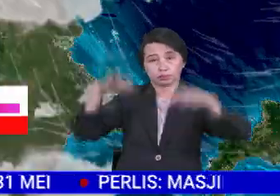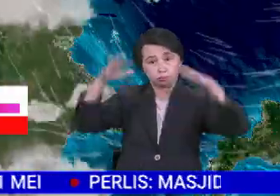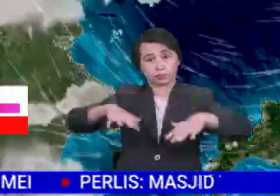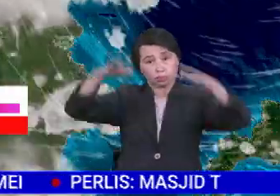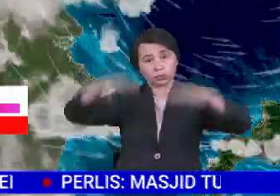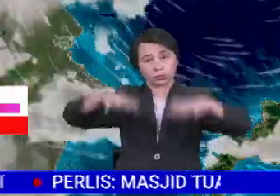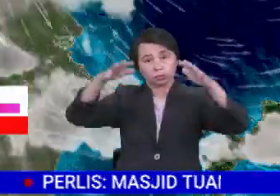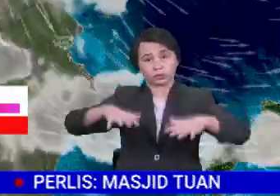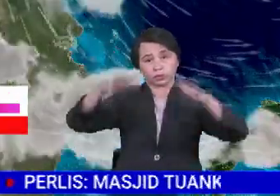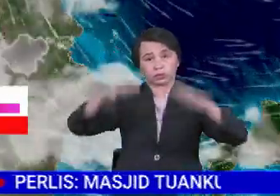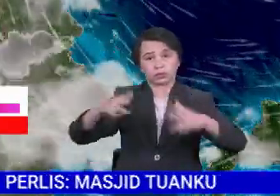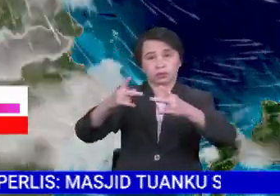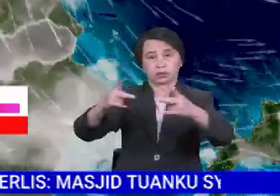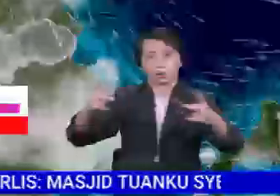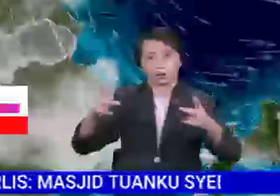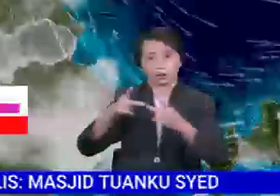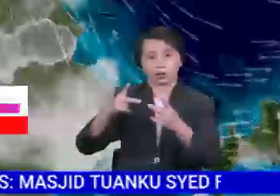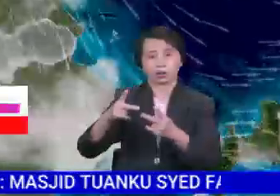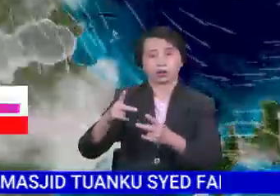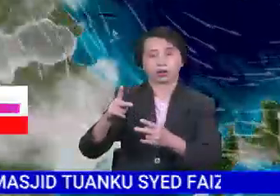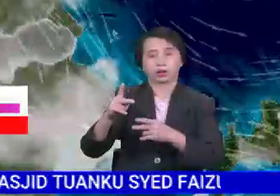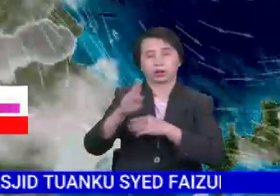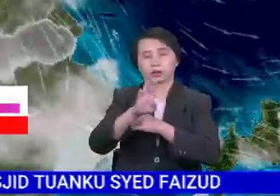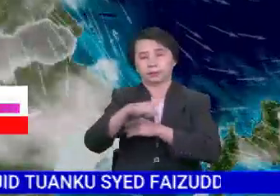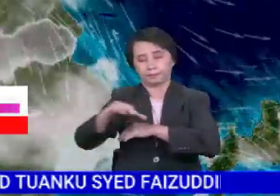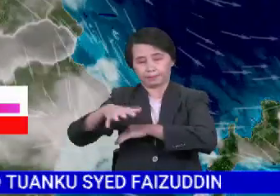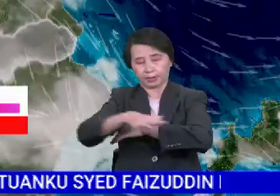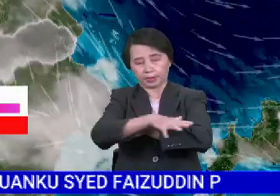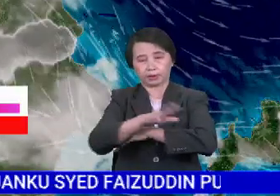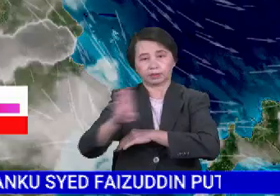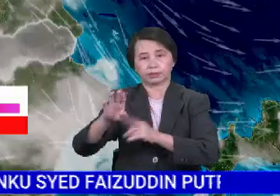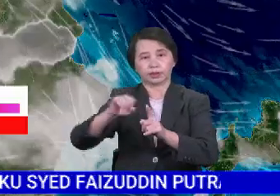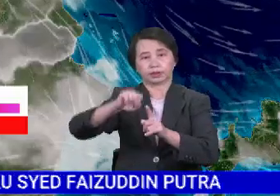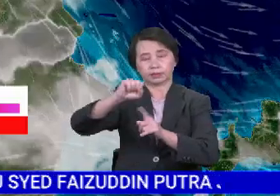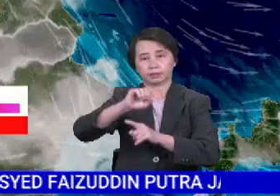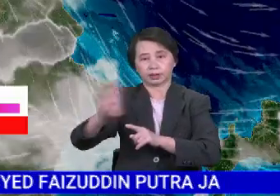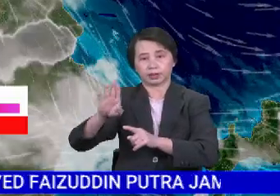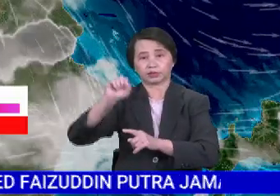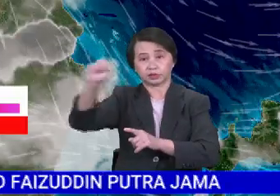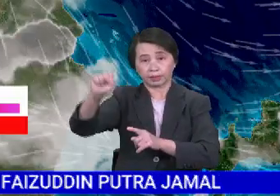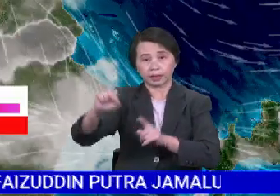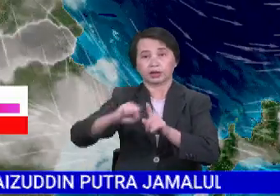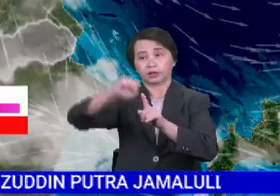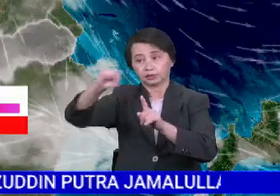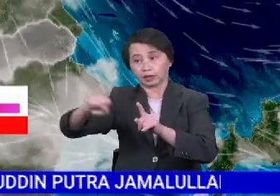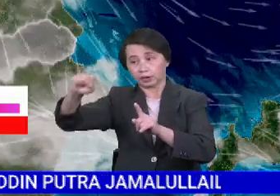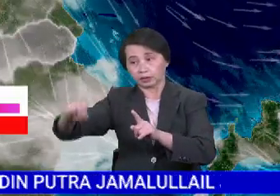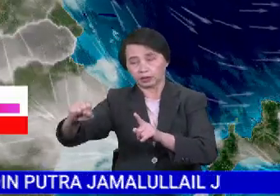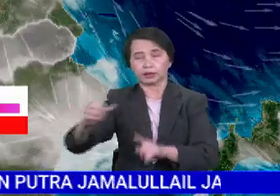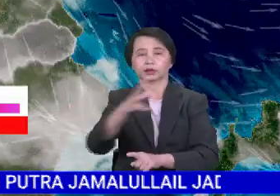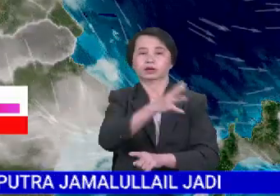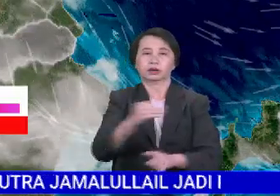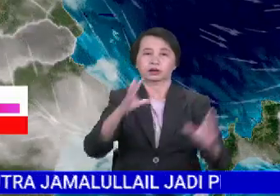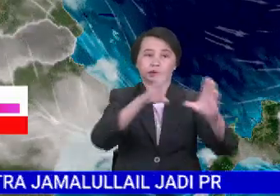berlaku melibatkan kawasan di sekitar pantai barat dan juga sandakan negeri Sabah. Manakala bagi negeri Sarawak